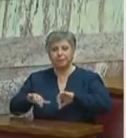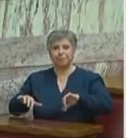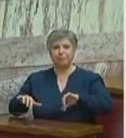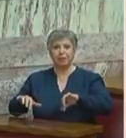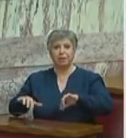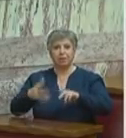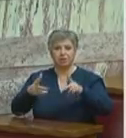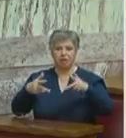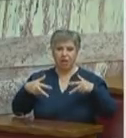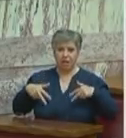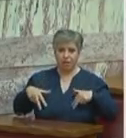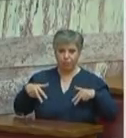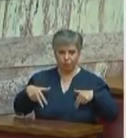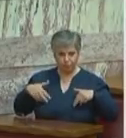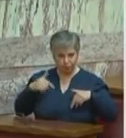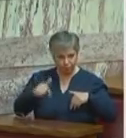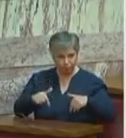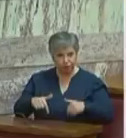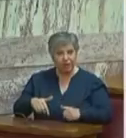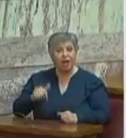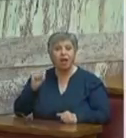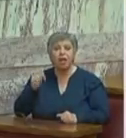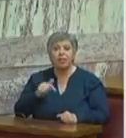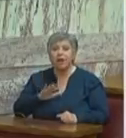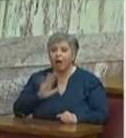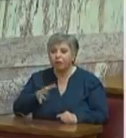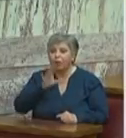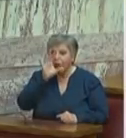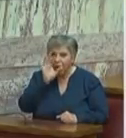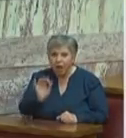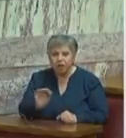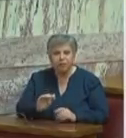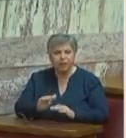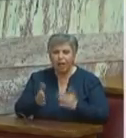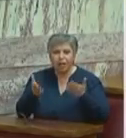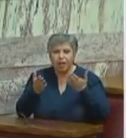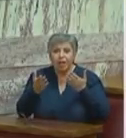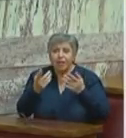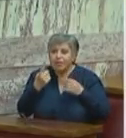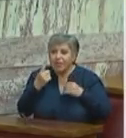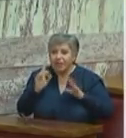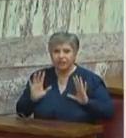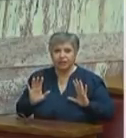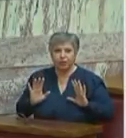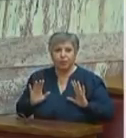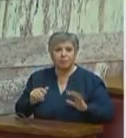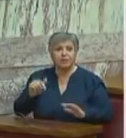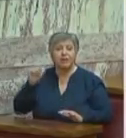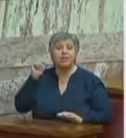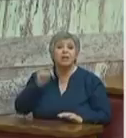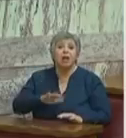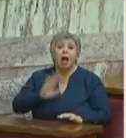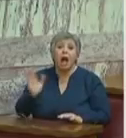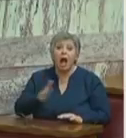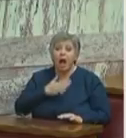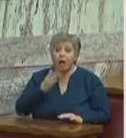πράξη από το στοιχείο της αντικειμενικής της υπόστασης. Γιατί εάν δεν έχει γίνει η πράξη αυτή κατά την άσκηση των